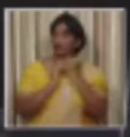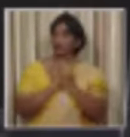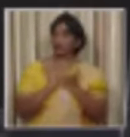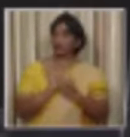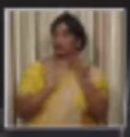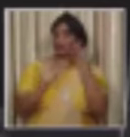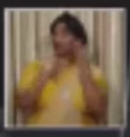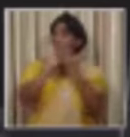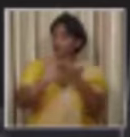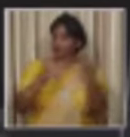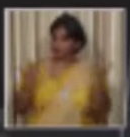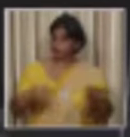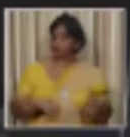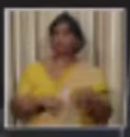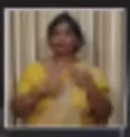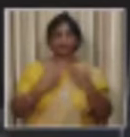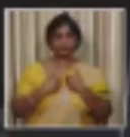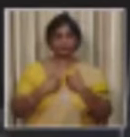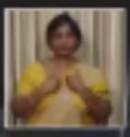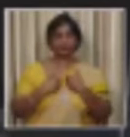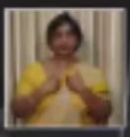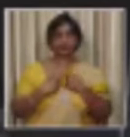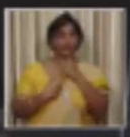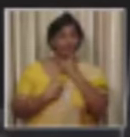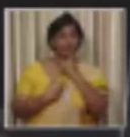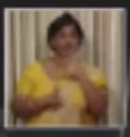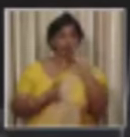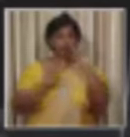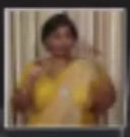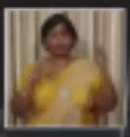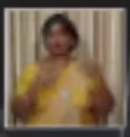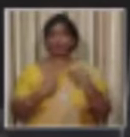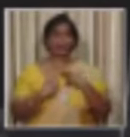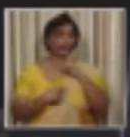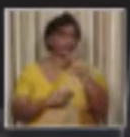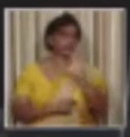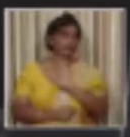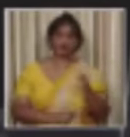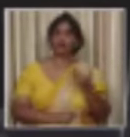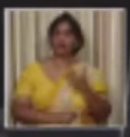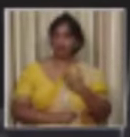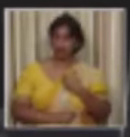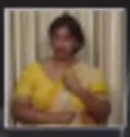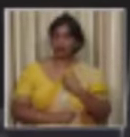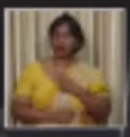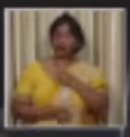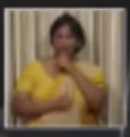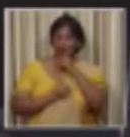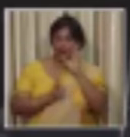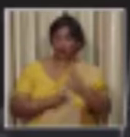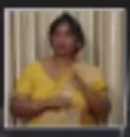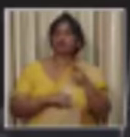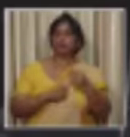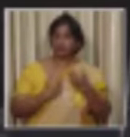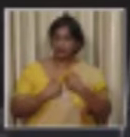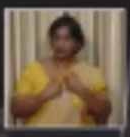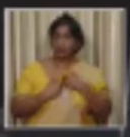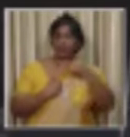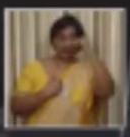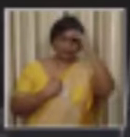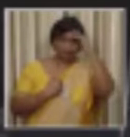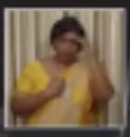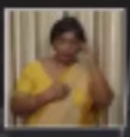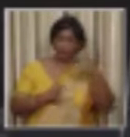අපි ඉදිරිපත් කරලා තියෙනවා. අපිට නේ කටට එන දේවල් තැන්තැන්වල අපි කියන්නේ නැහැ. අපි කතා කරන්නේ අපේ